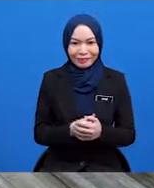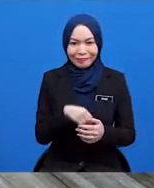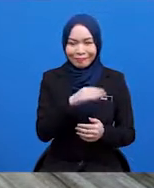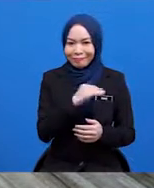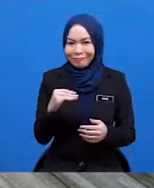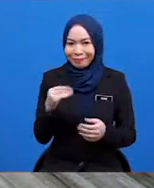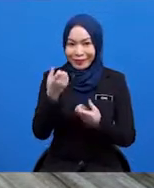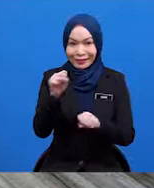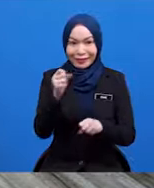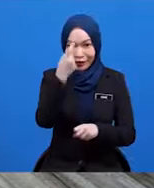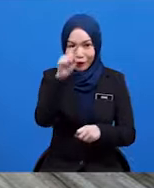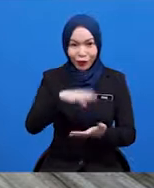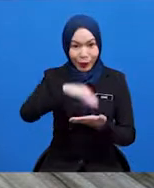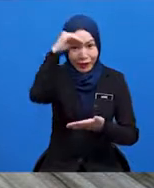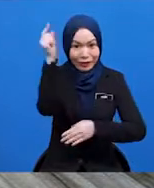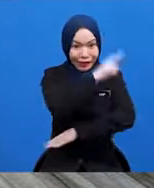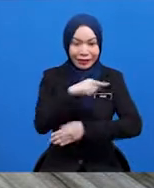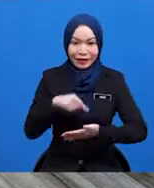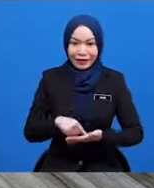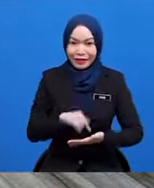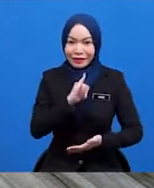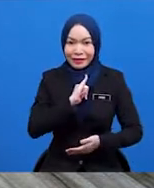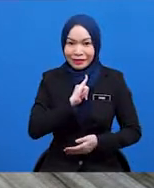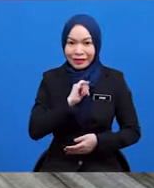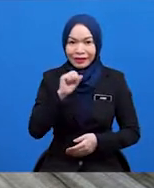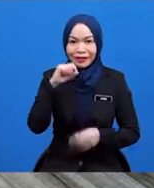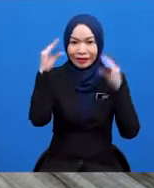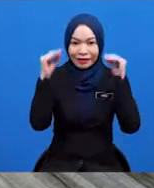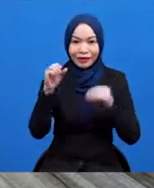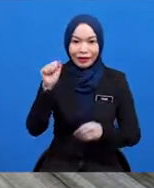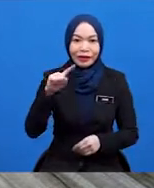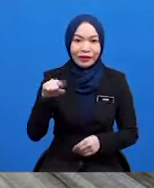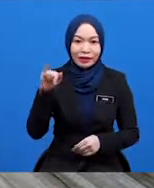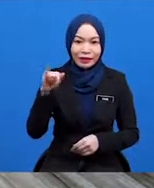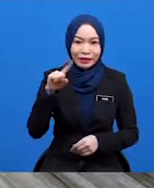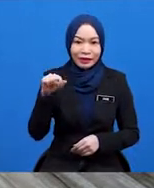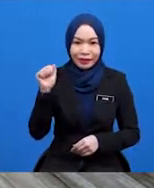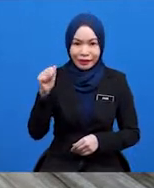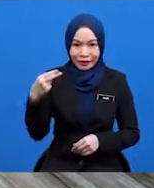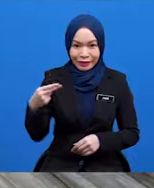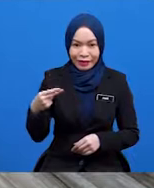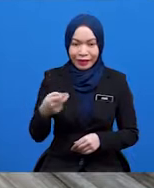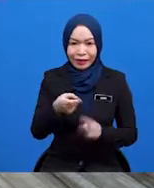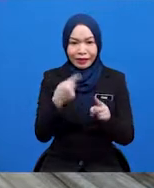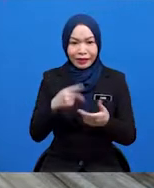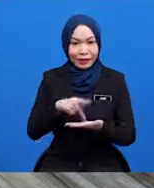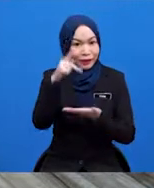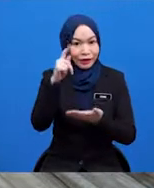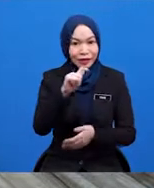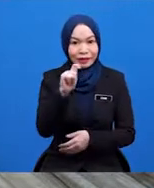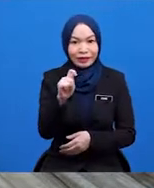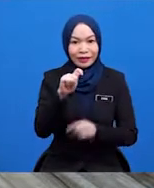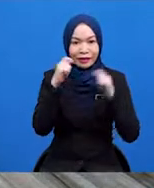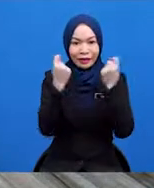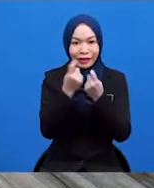telah bersedia untuk belajar hari ini. Saya Azizah binti Had, guru geografi Kolej Tingkatan 6 Tunku Abdul